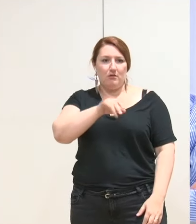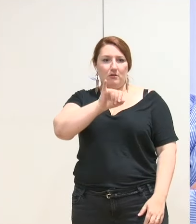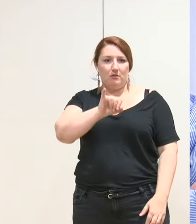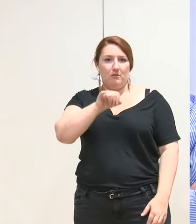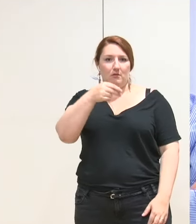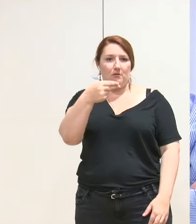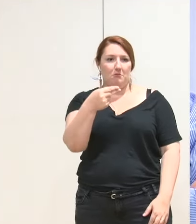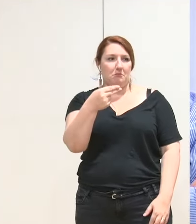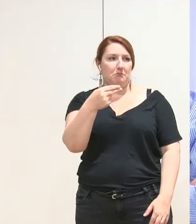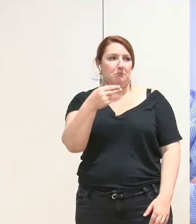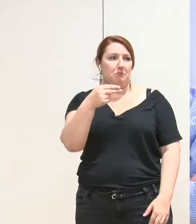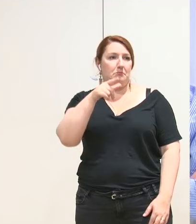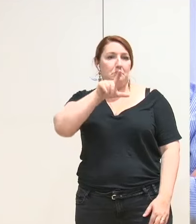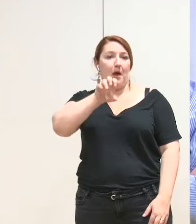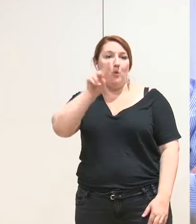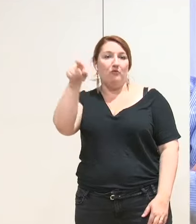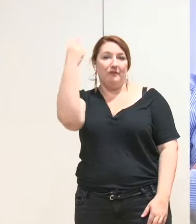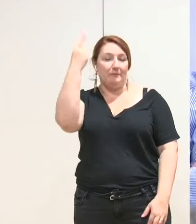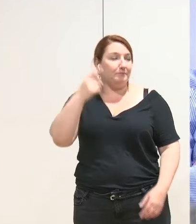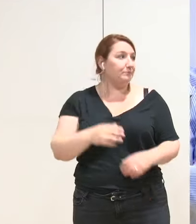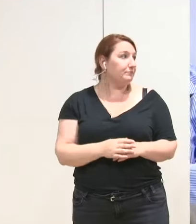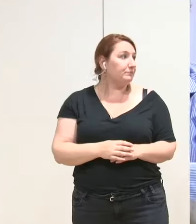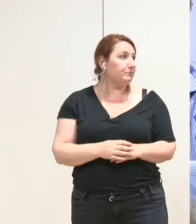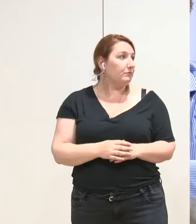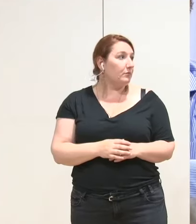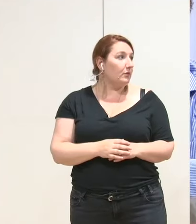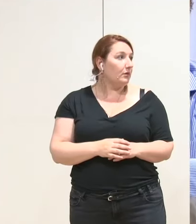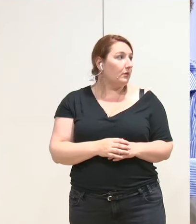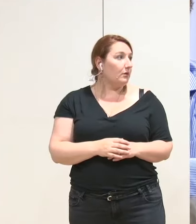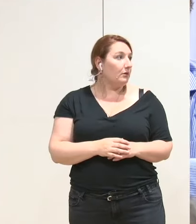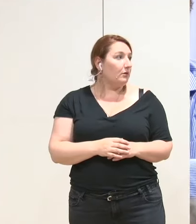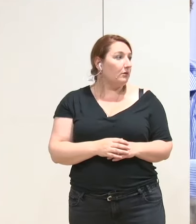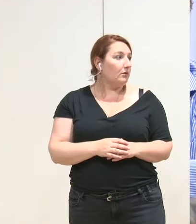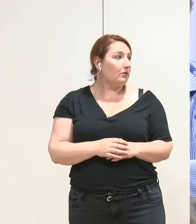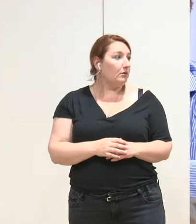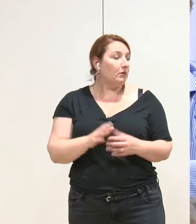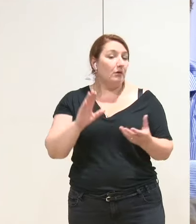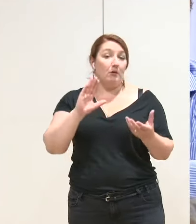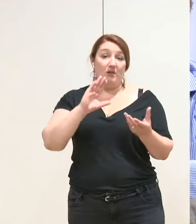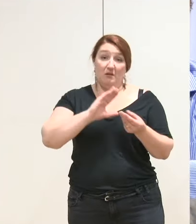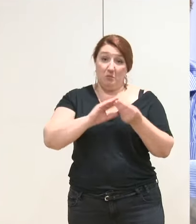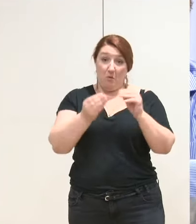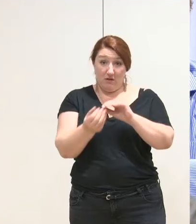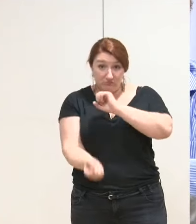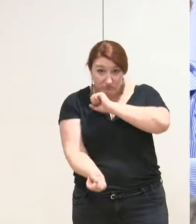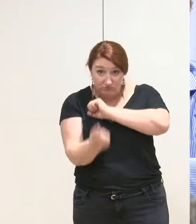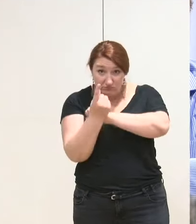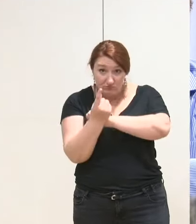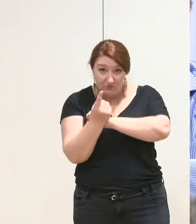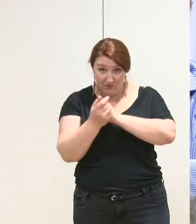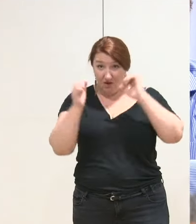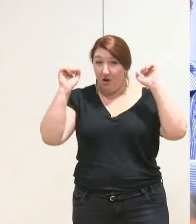incident qui aurait pu avoir des conséquences qui font je le dis TR simplement froid dans